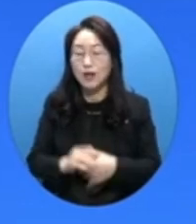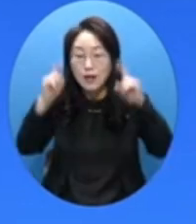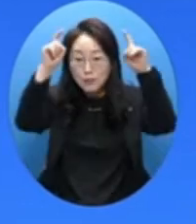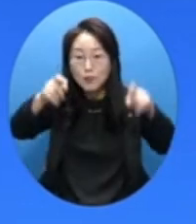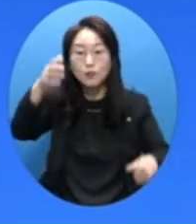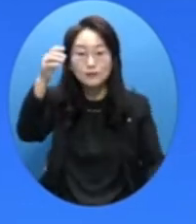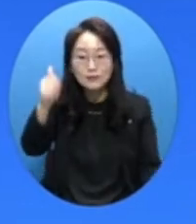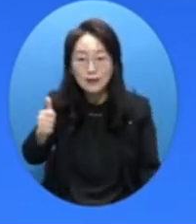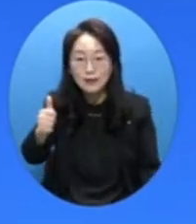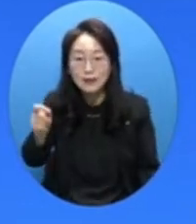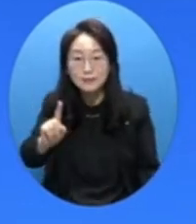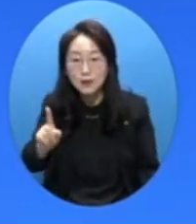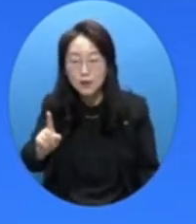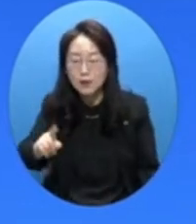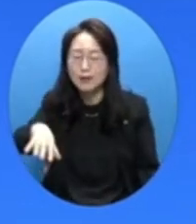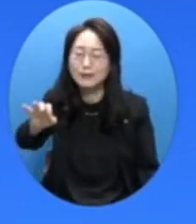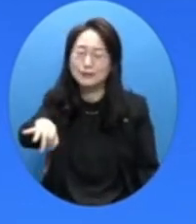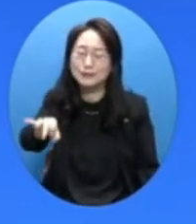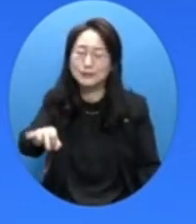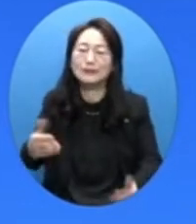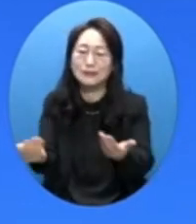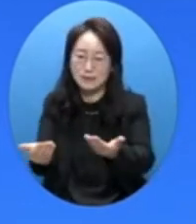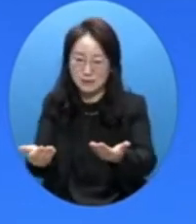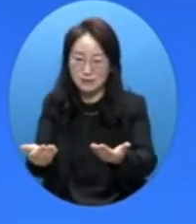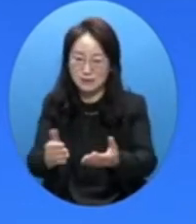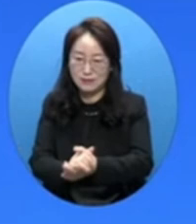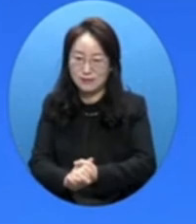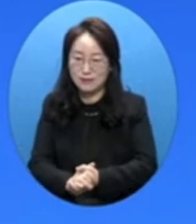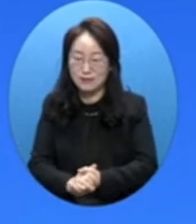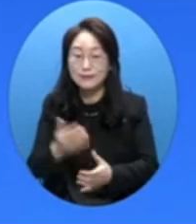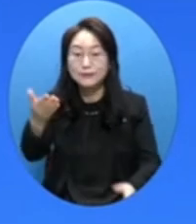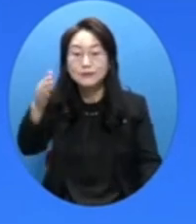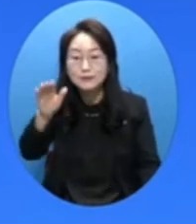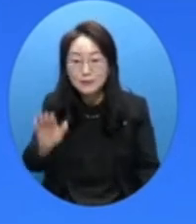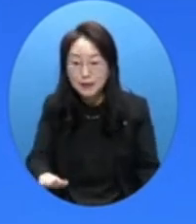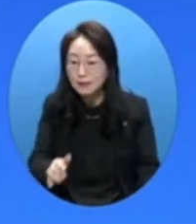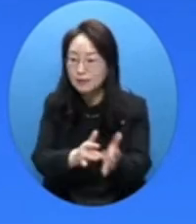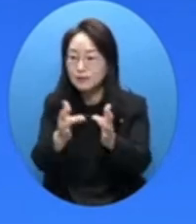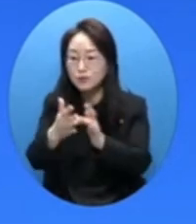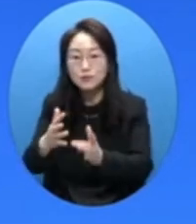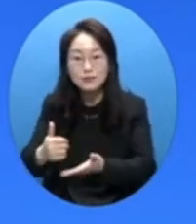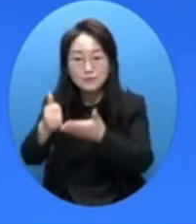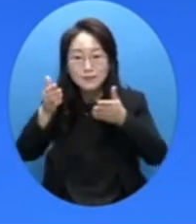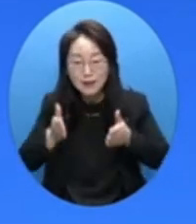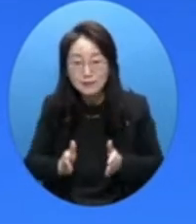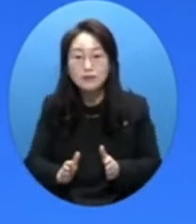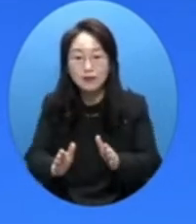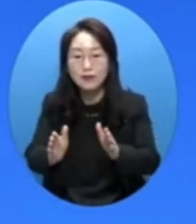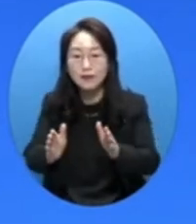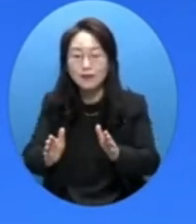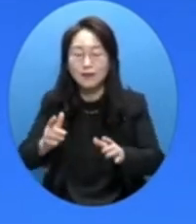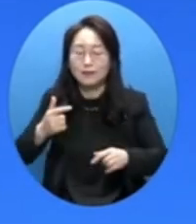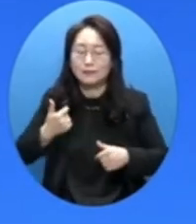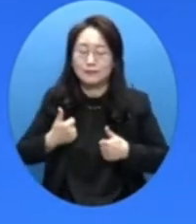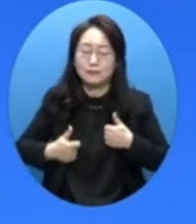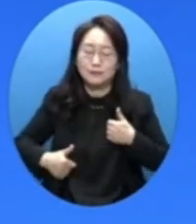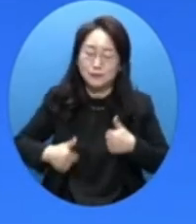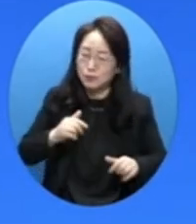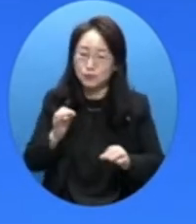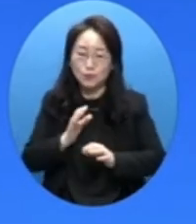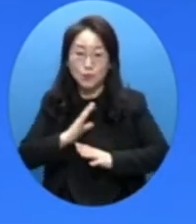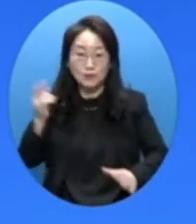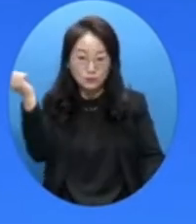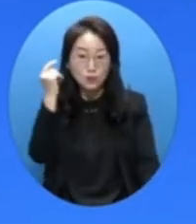목자는 당신 선한 직업이었습니다 그런데 예수님 탄생의이 기쁜 소식이 놀라운